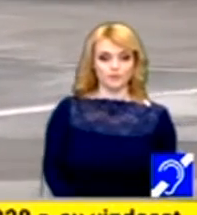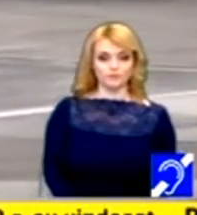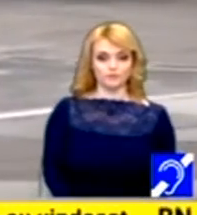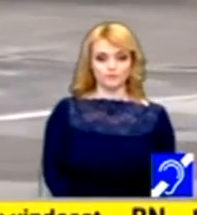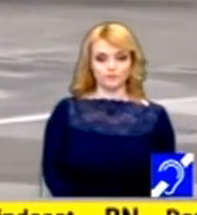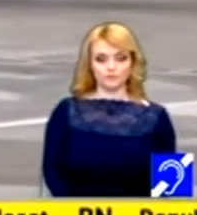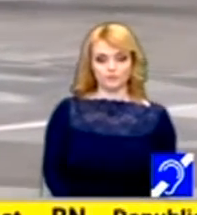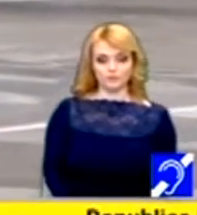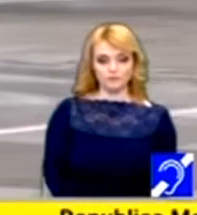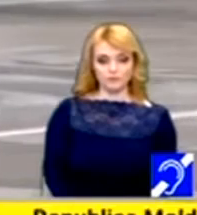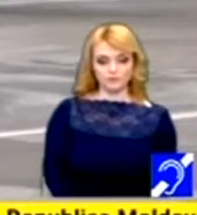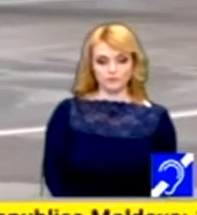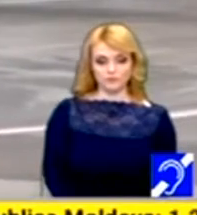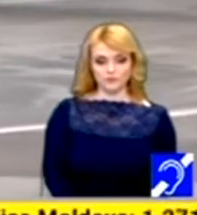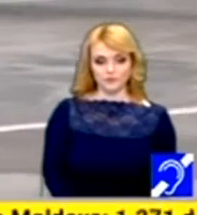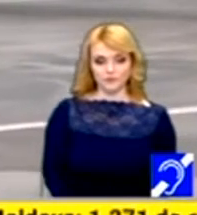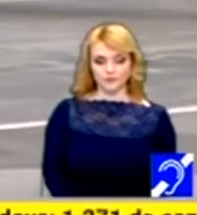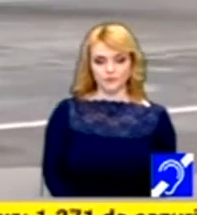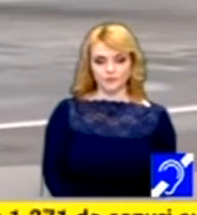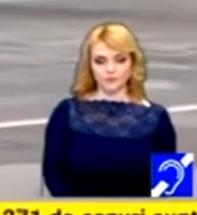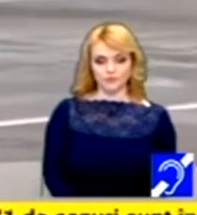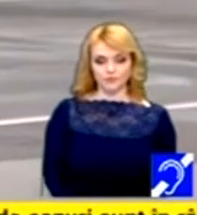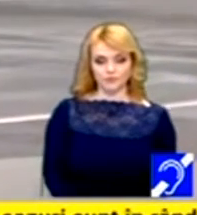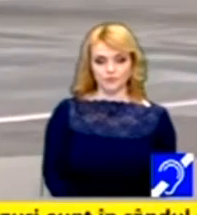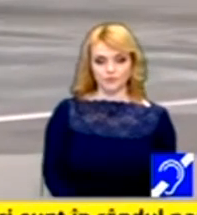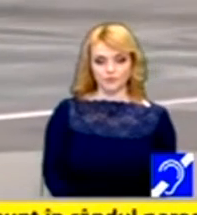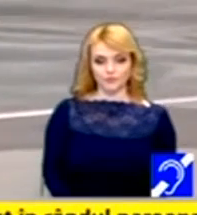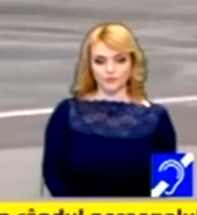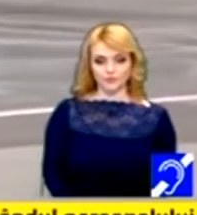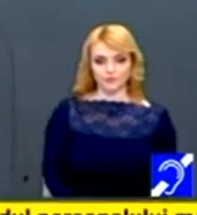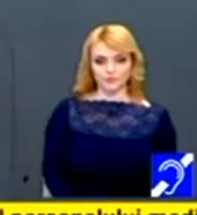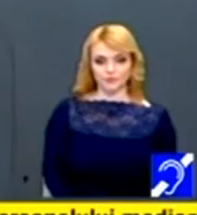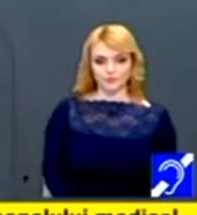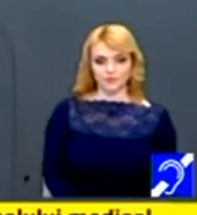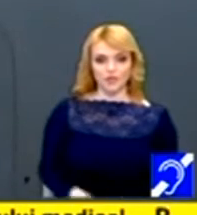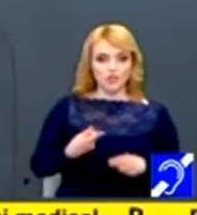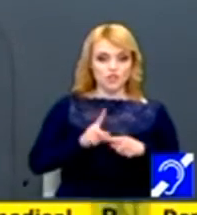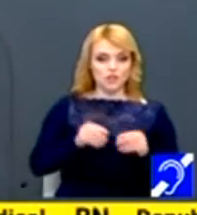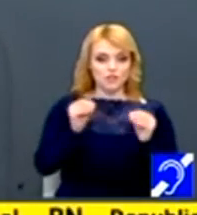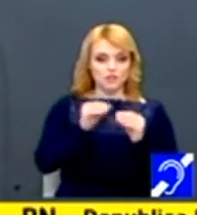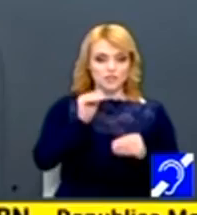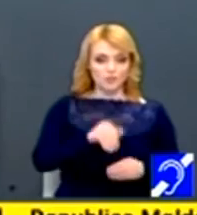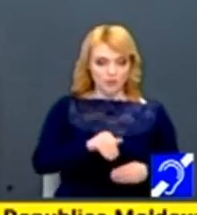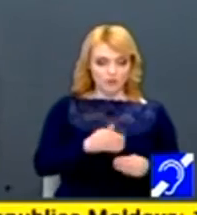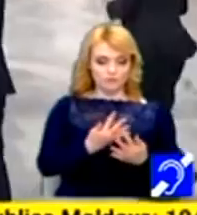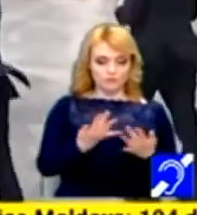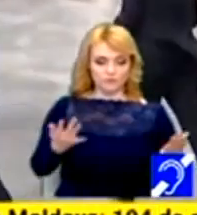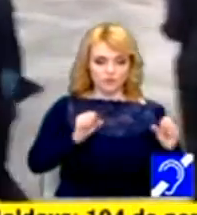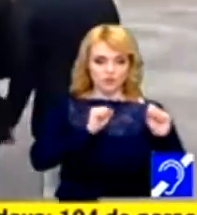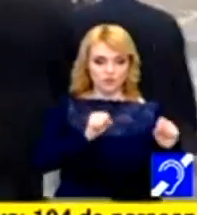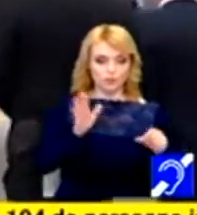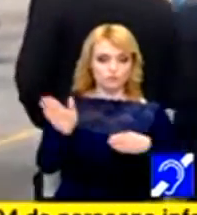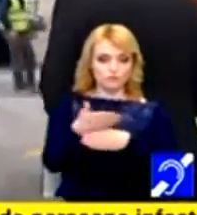Ce Cele 10.500 de viziere vor ajunge în